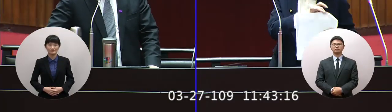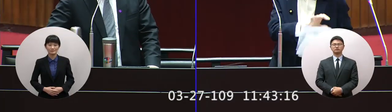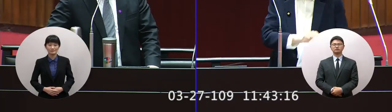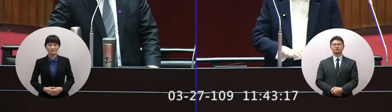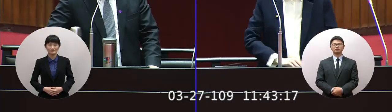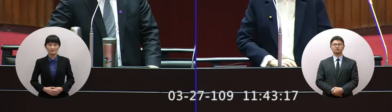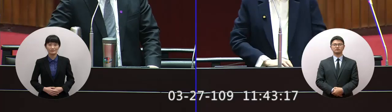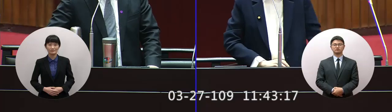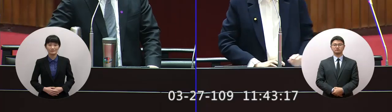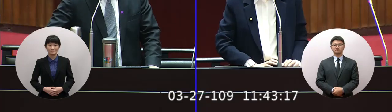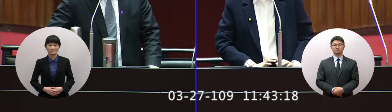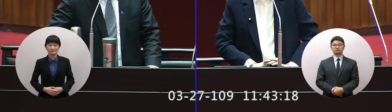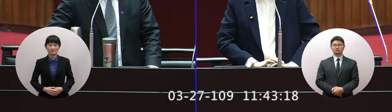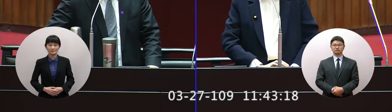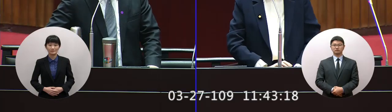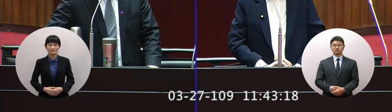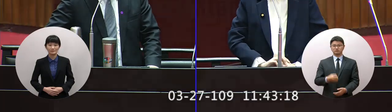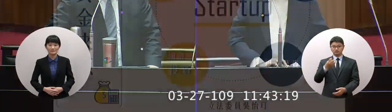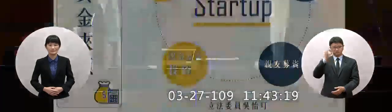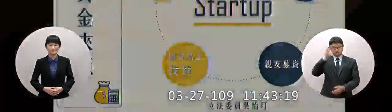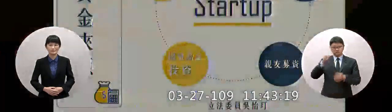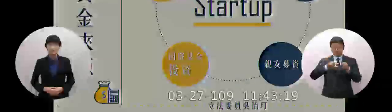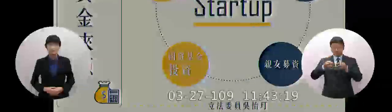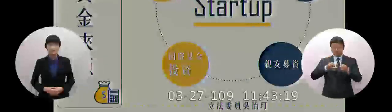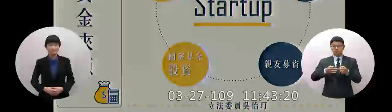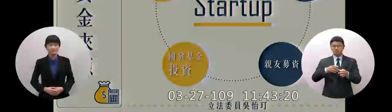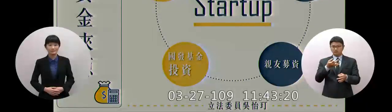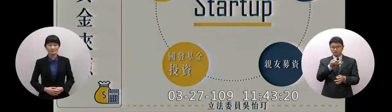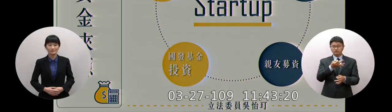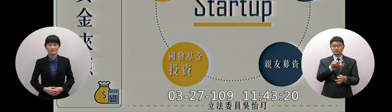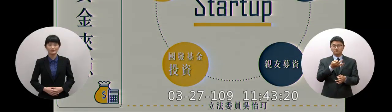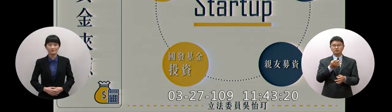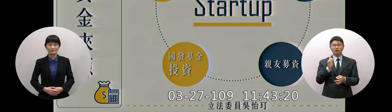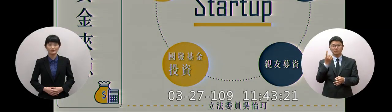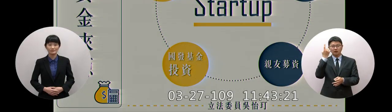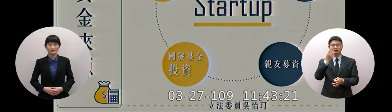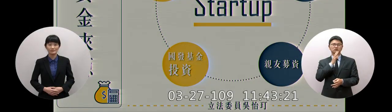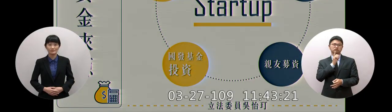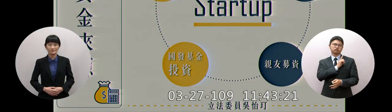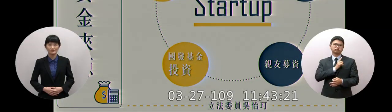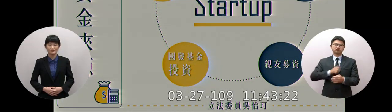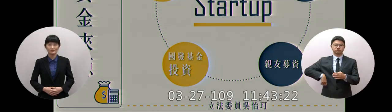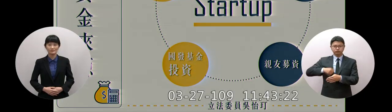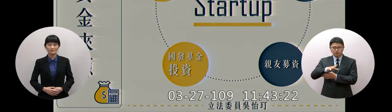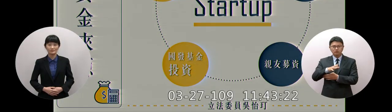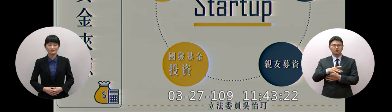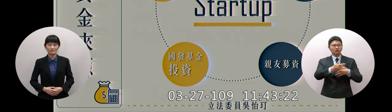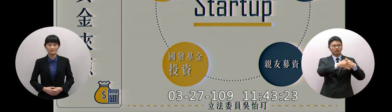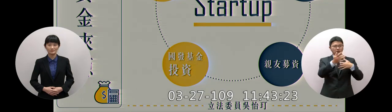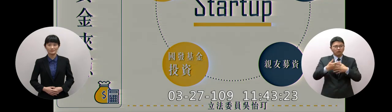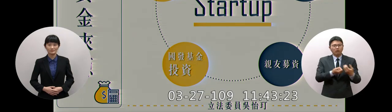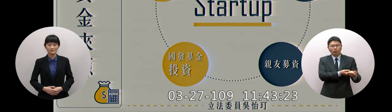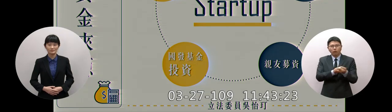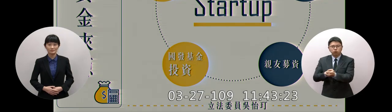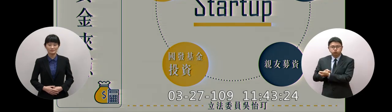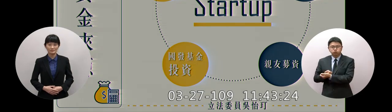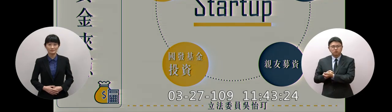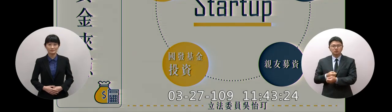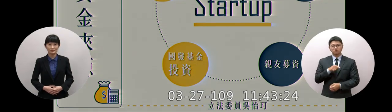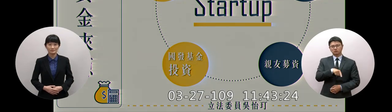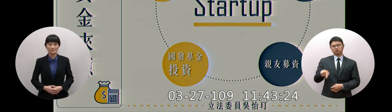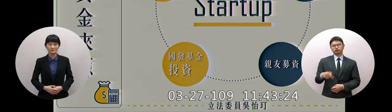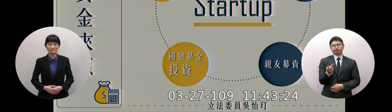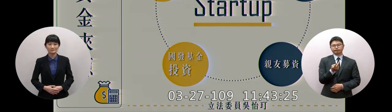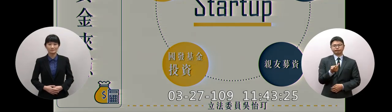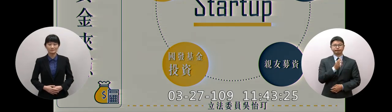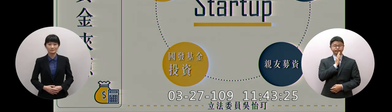那我们知道初创的资金来源主要是自己掏腰包或者是跟亲友募资，那这两个地方呢其实